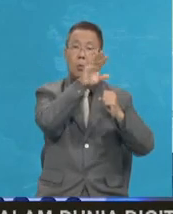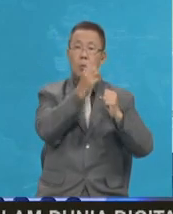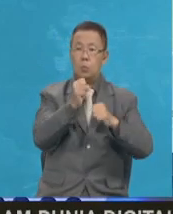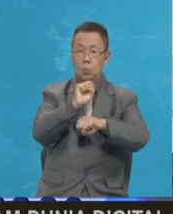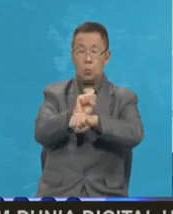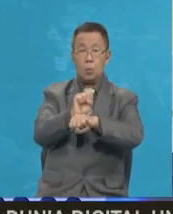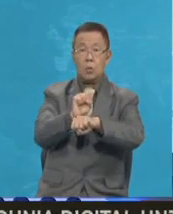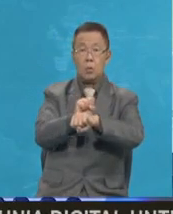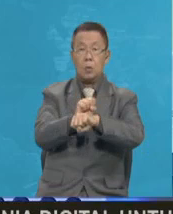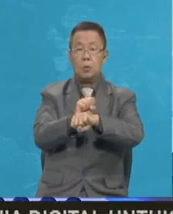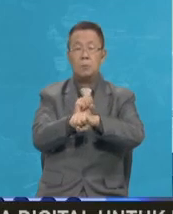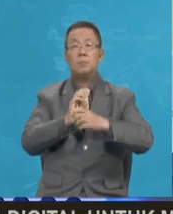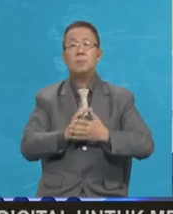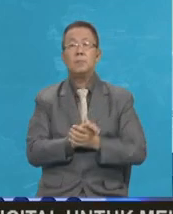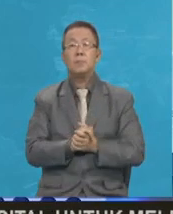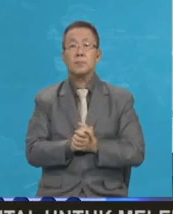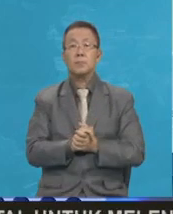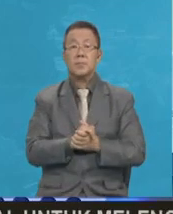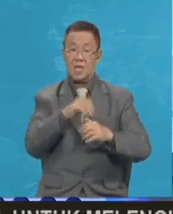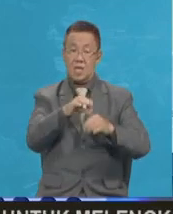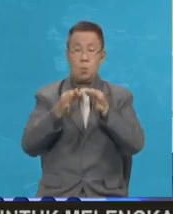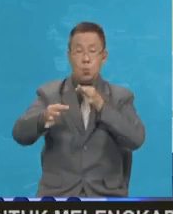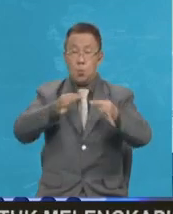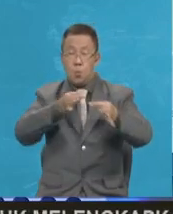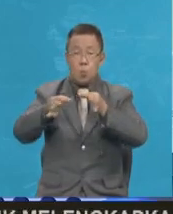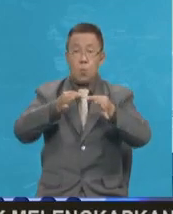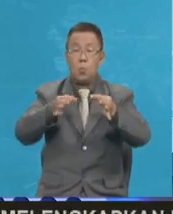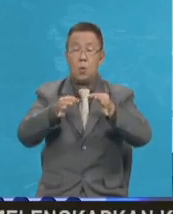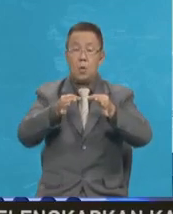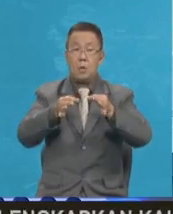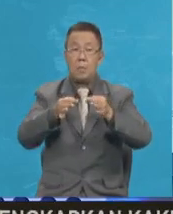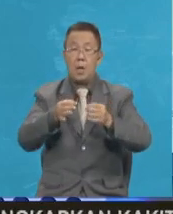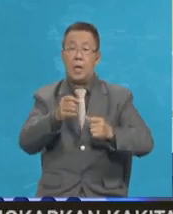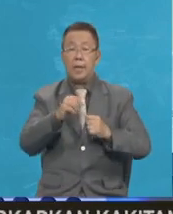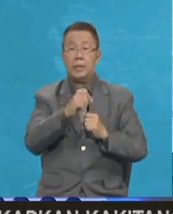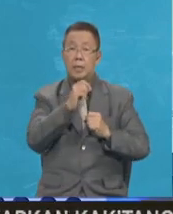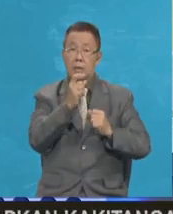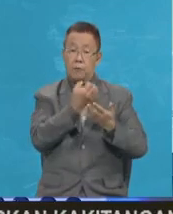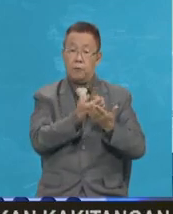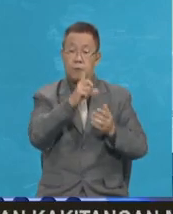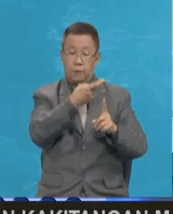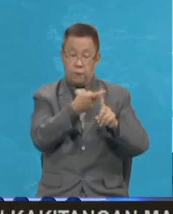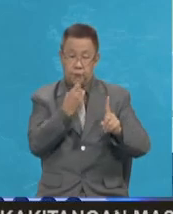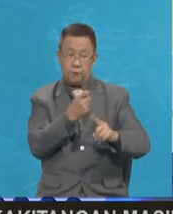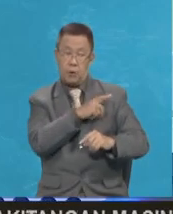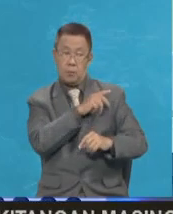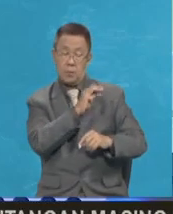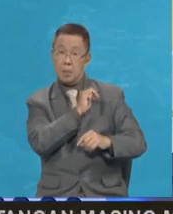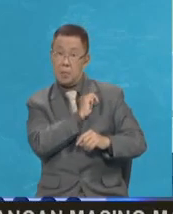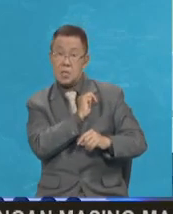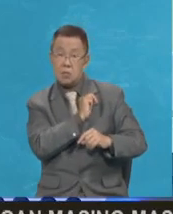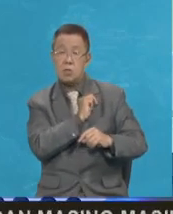kerja pemulihan komprehensif outside ini jelas menteri di cepatan Perdana Menteri dan menteri keuangan dan ekonomi kedua